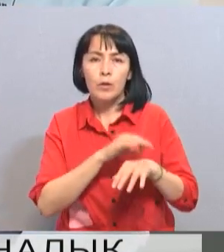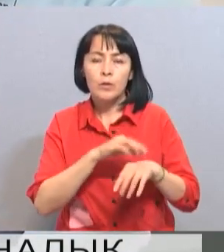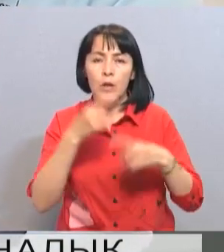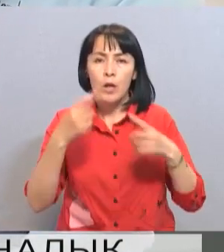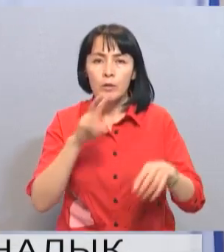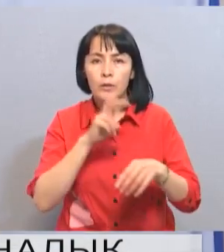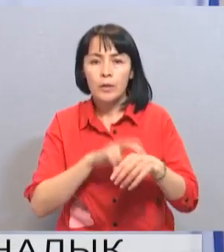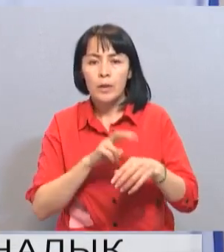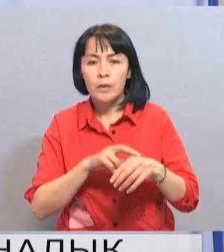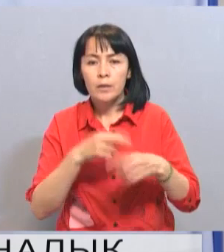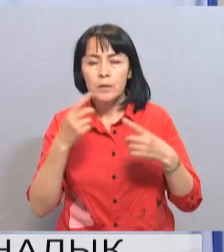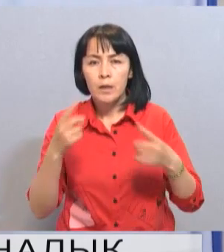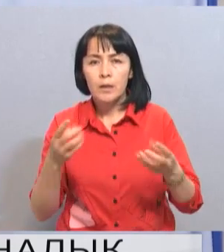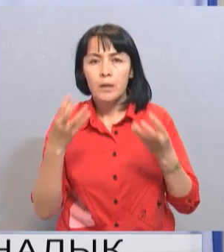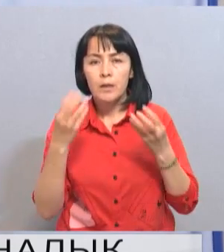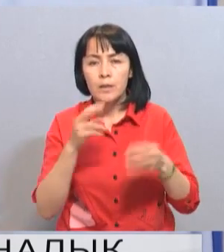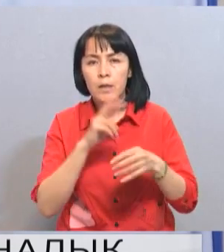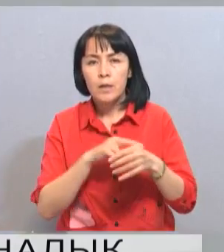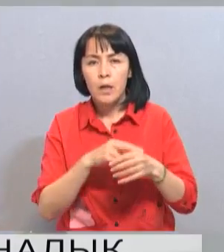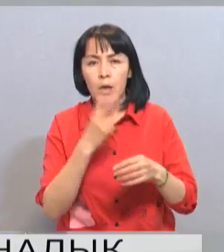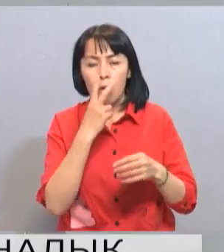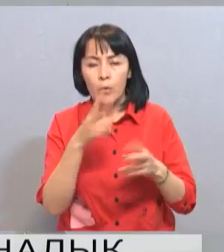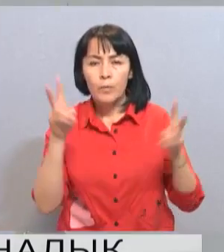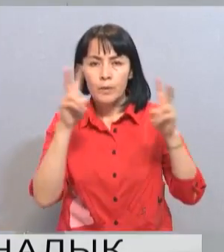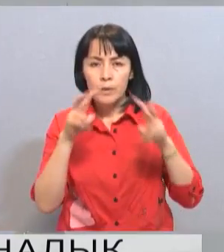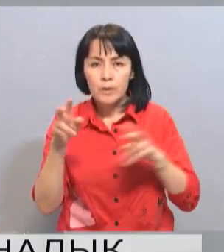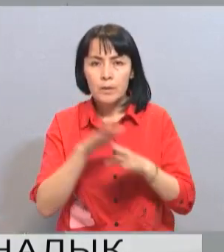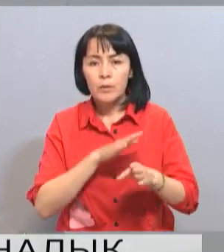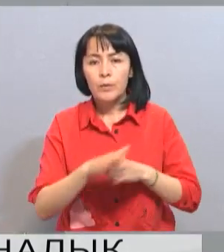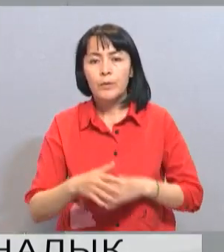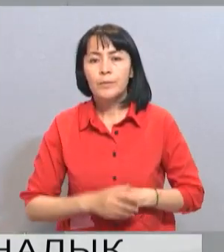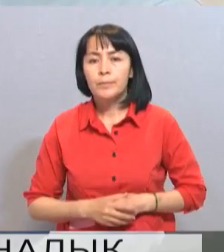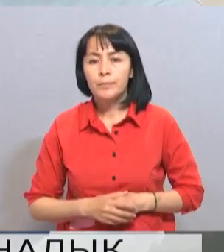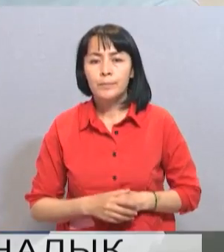хирург, травматолог, отоларинголог дәрігерлерге көрініп тексерістен өтті.